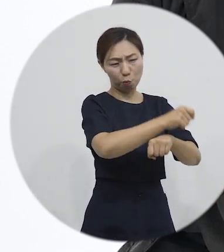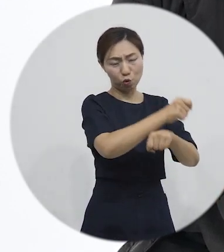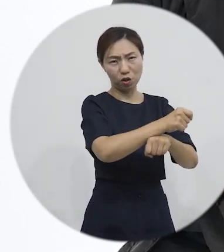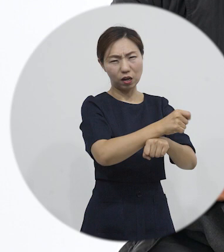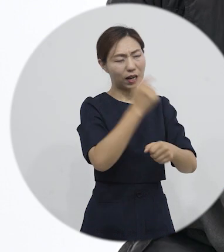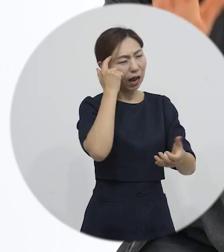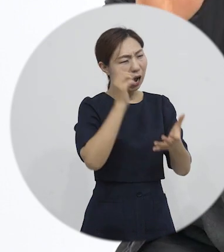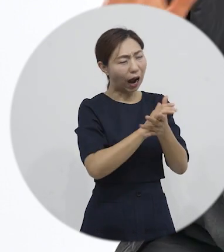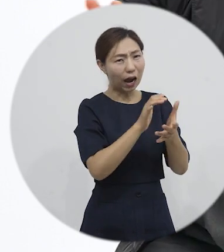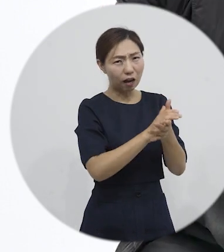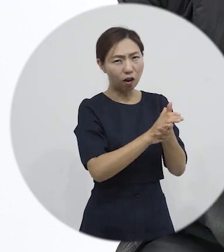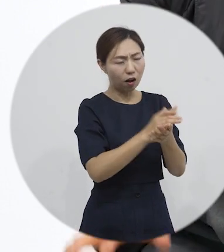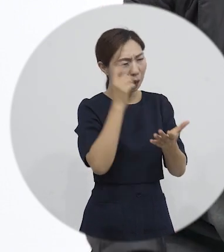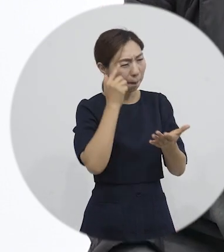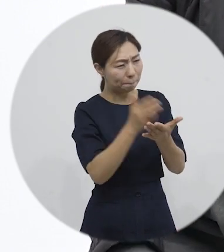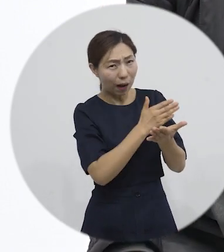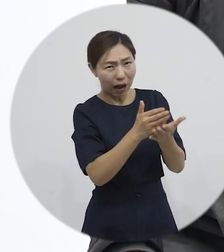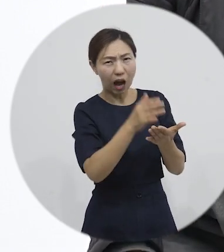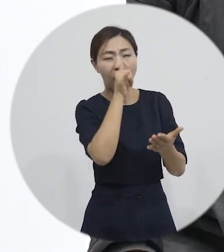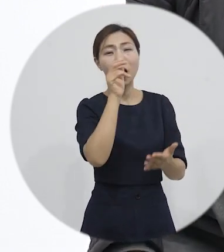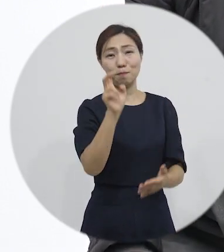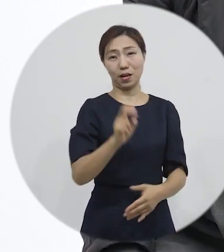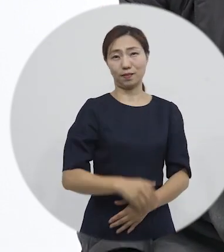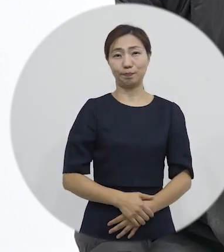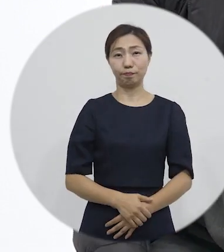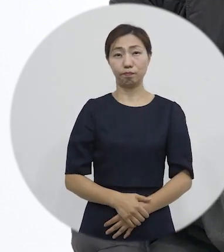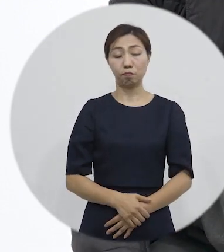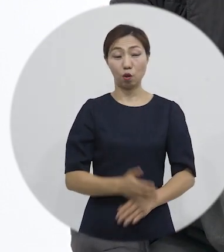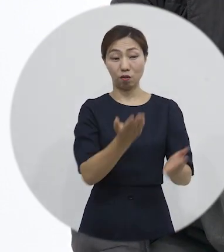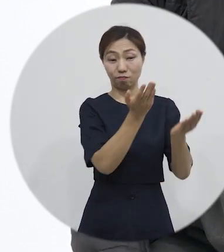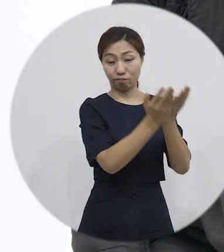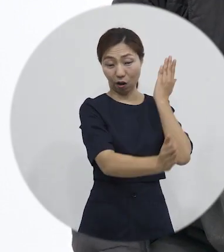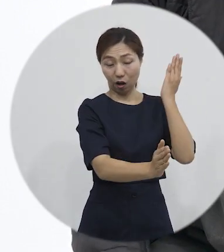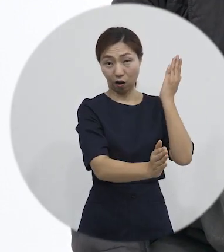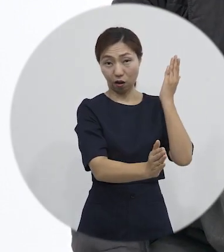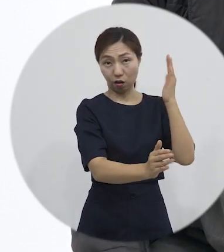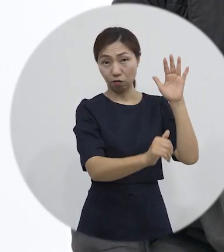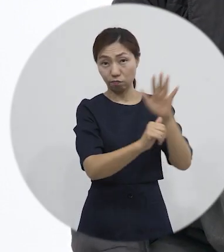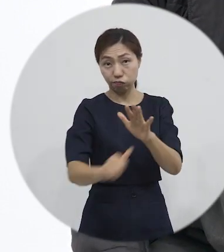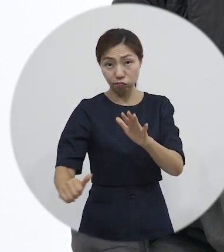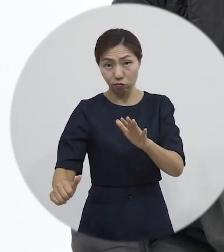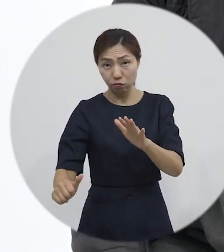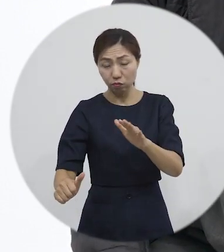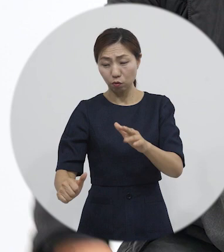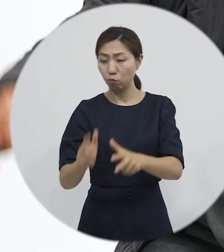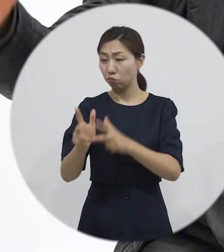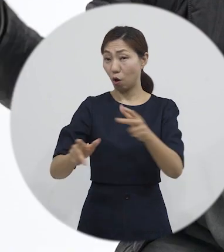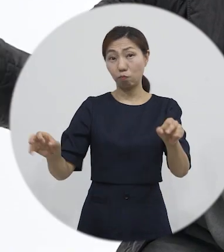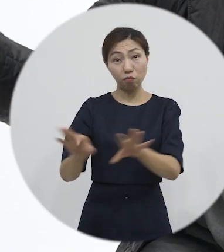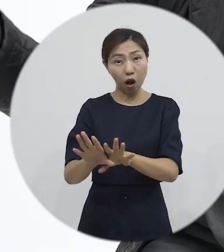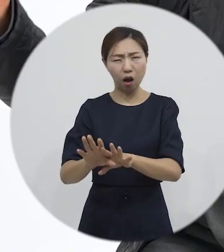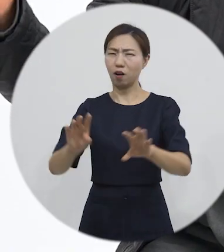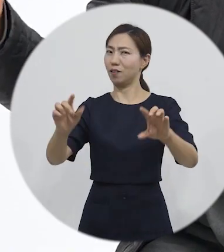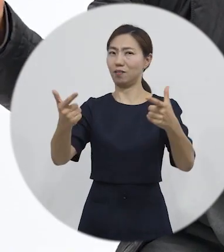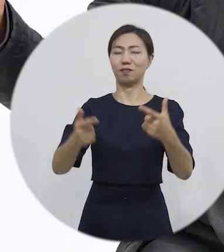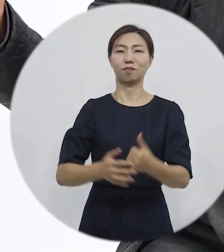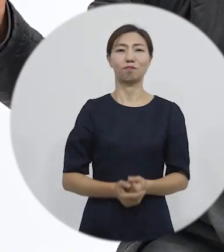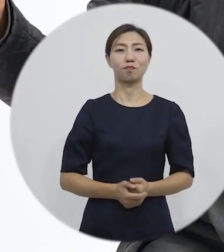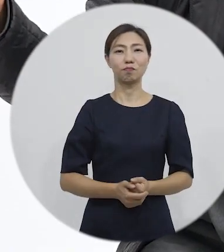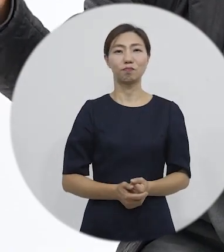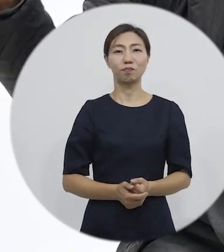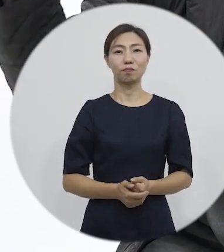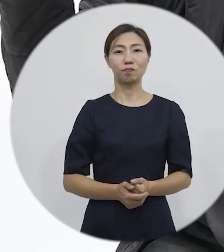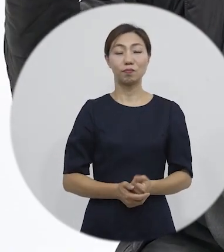주실 겁니다. 고민해야 되는 건 뭐냐? 그럼 저 부적격에 해당되는 거는 그냥 사업이 사라지는 거냐? 그렇지가 않다는